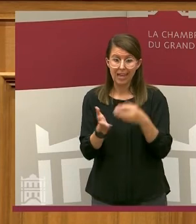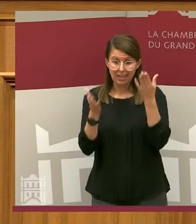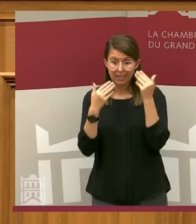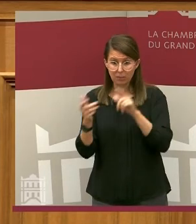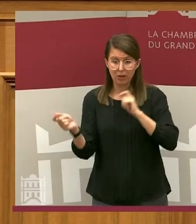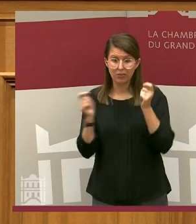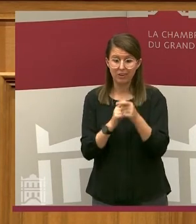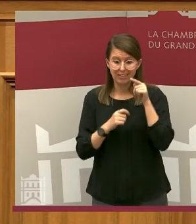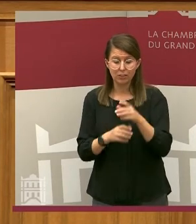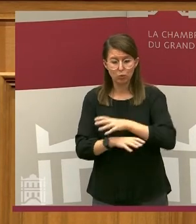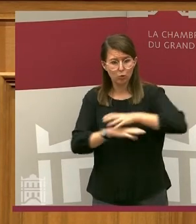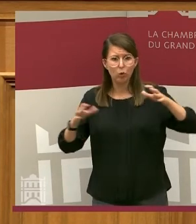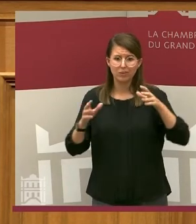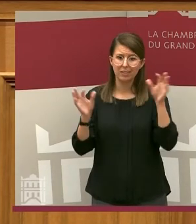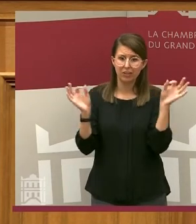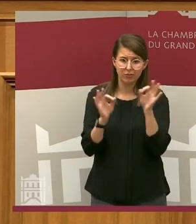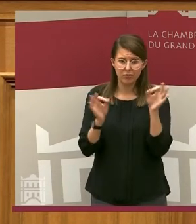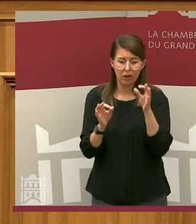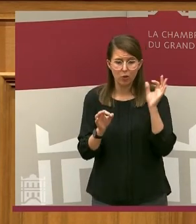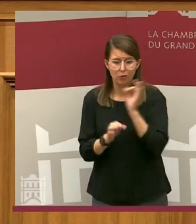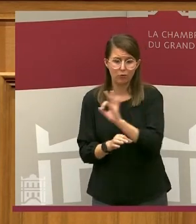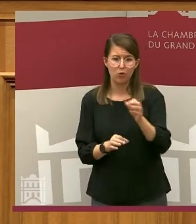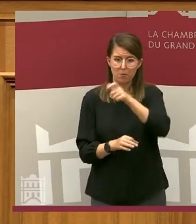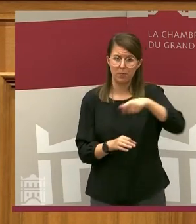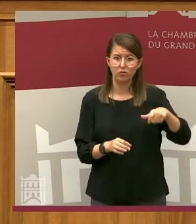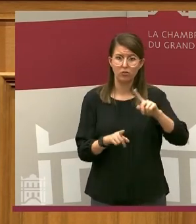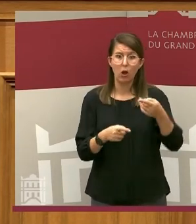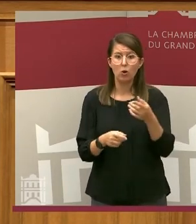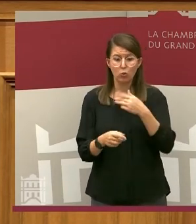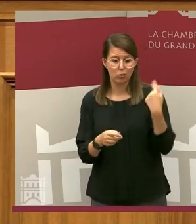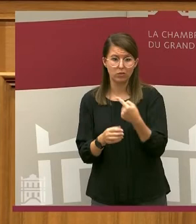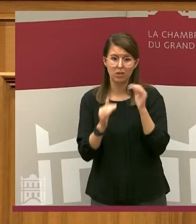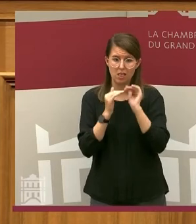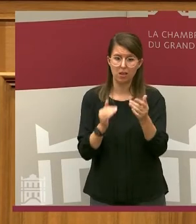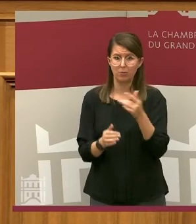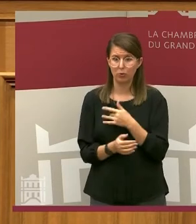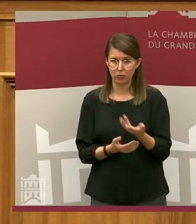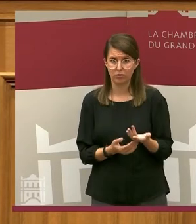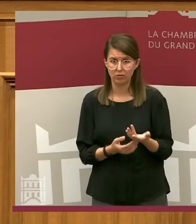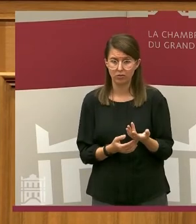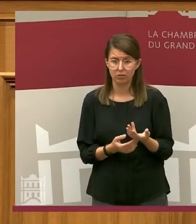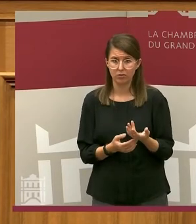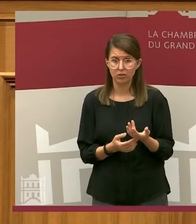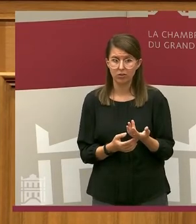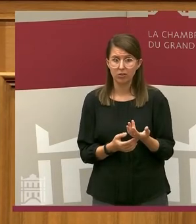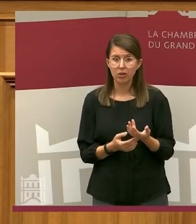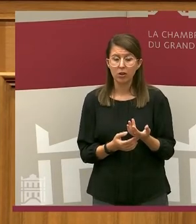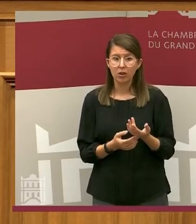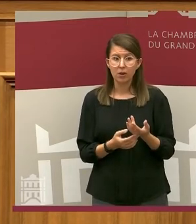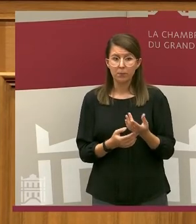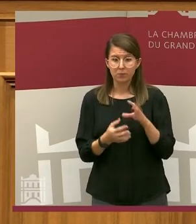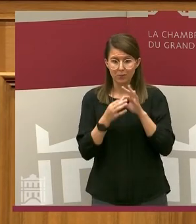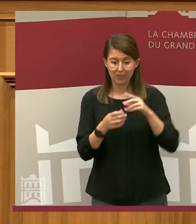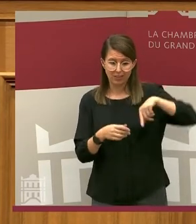größte Gefahr für die ganze Menschheit, aber betrifft auch das Land. Aber weiß er, dafür geht nicht genug. Vom